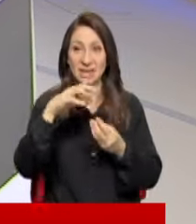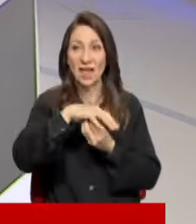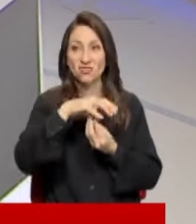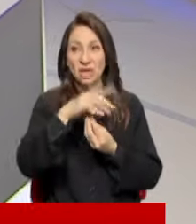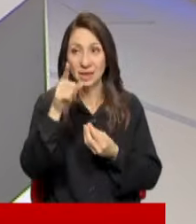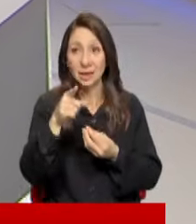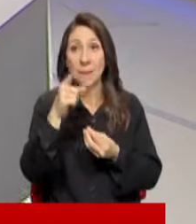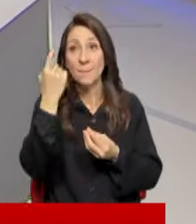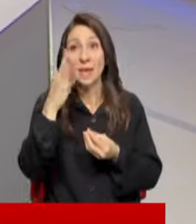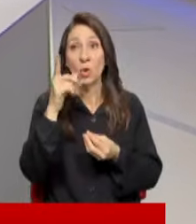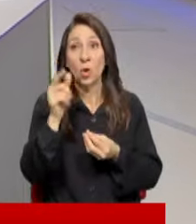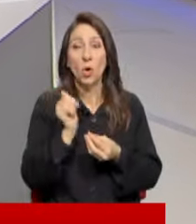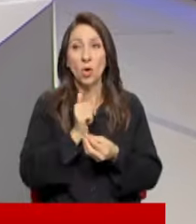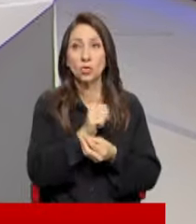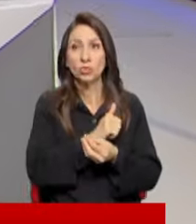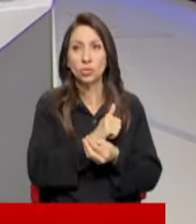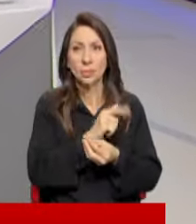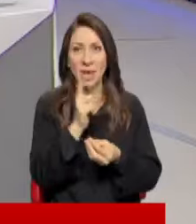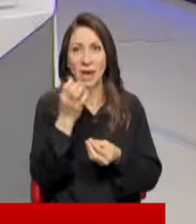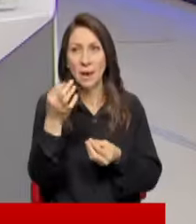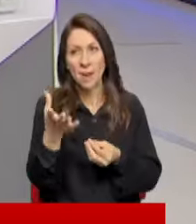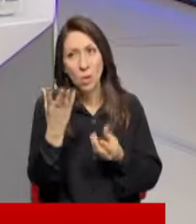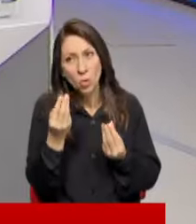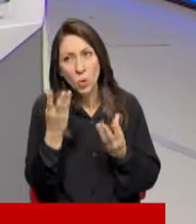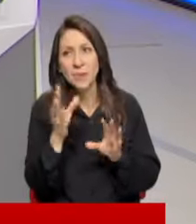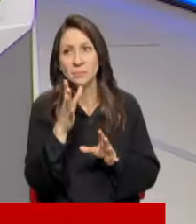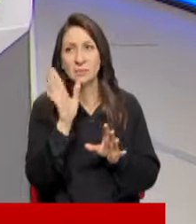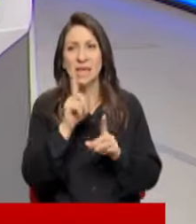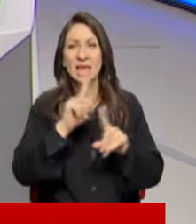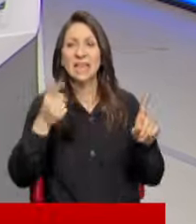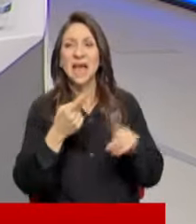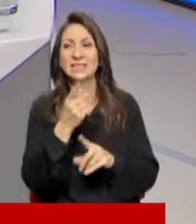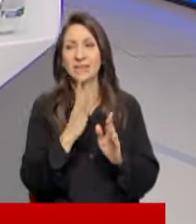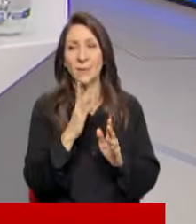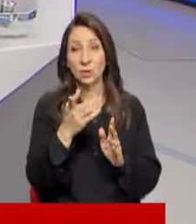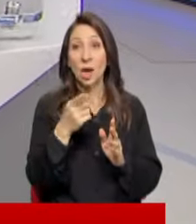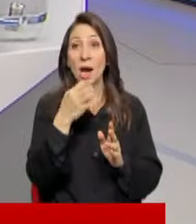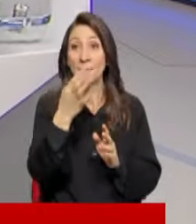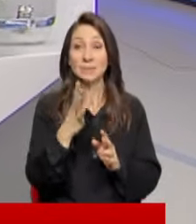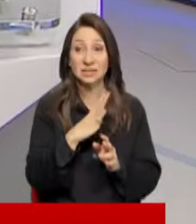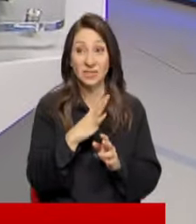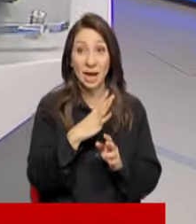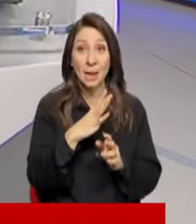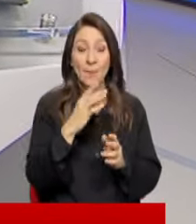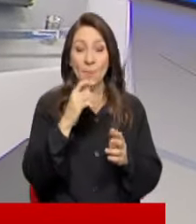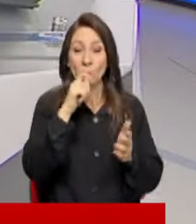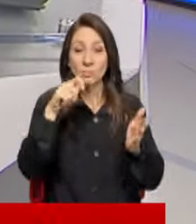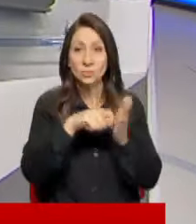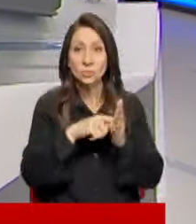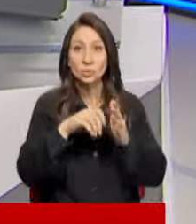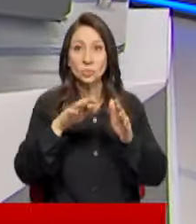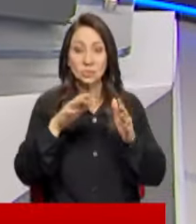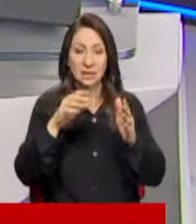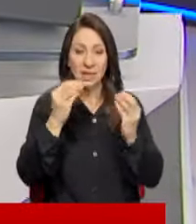Nevşehir. Evet. Belki Ordu'dan da bir haber gelir mi gelmez mi? Orada itiraz süreci de devam ediyor. İnşallah. Haberimiz var. Mazba töreni de